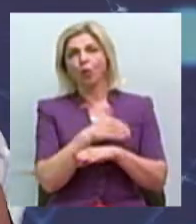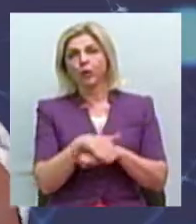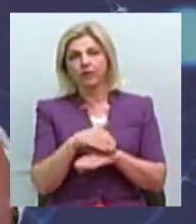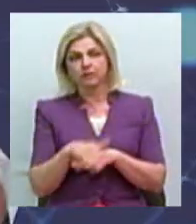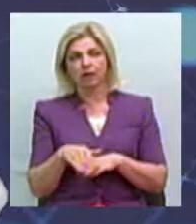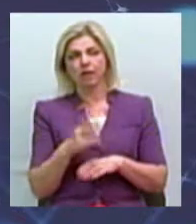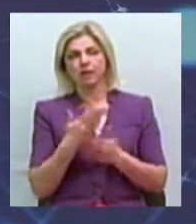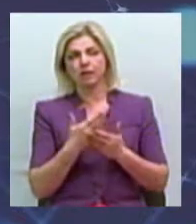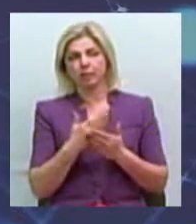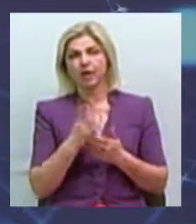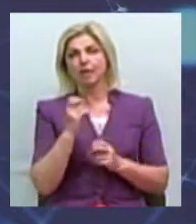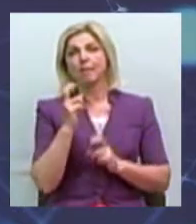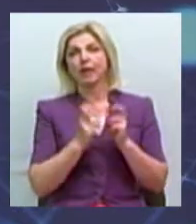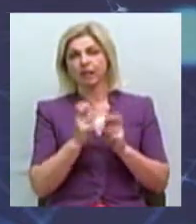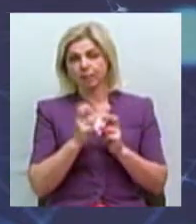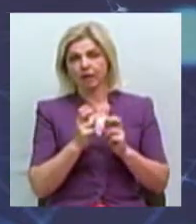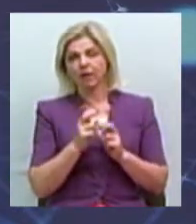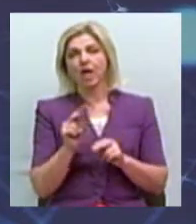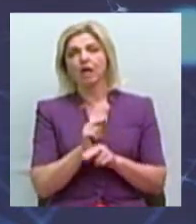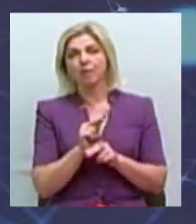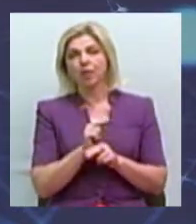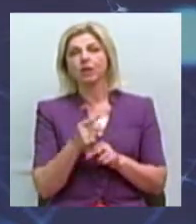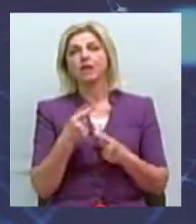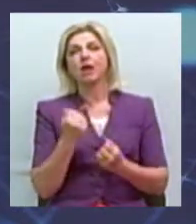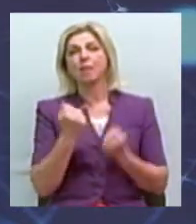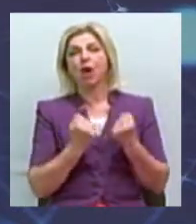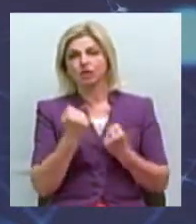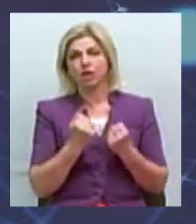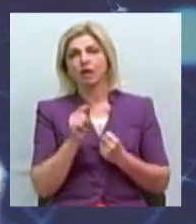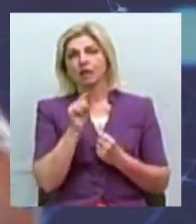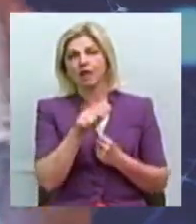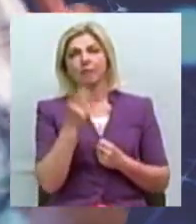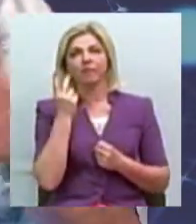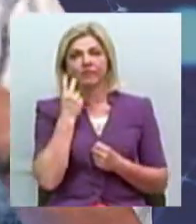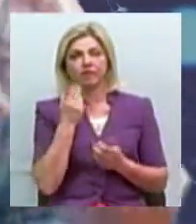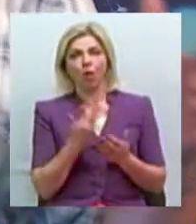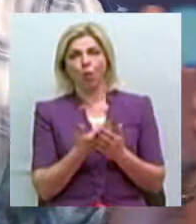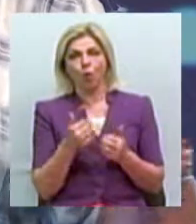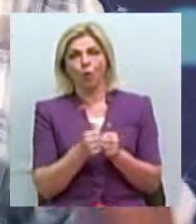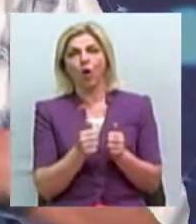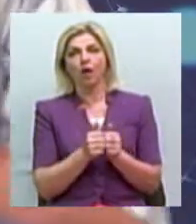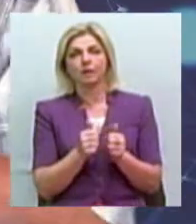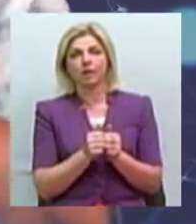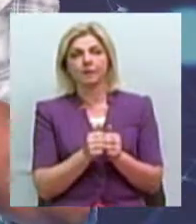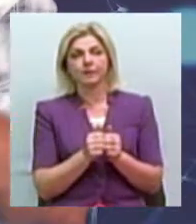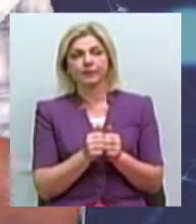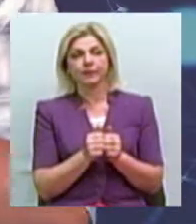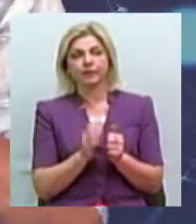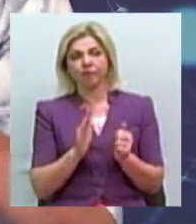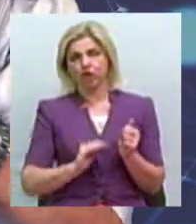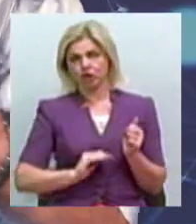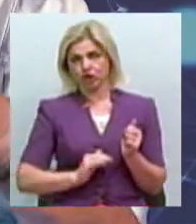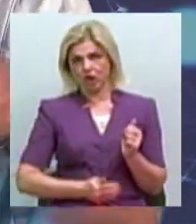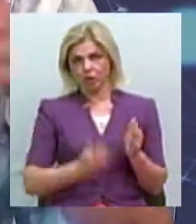значит, автопредприятие, по сути дела, ремонтирует машины. Там всегда около, значит, это все в частном